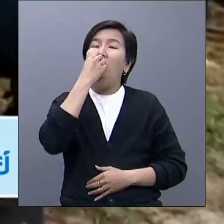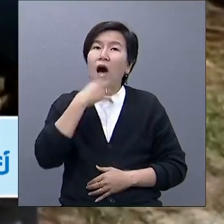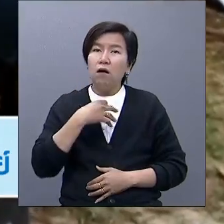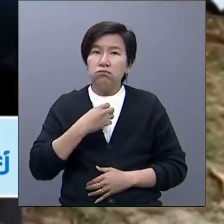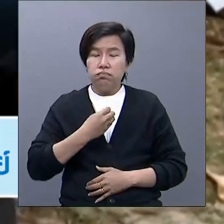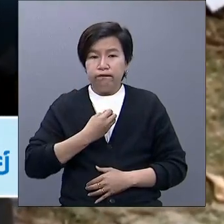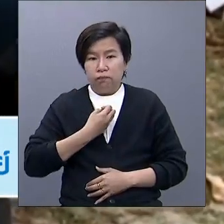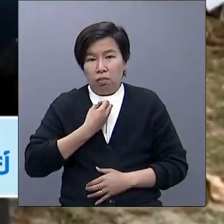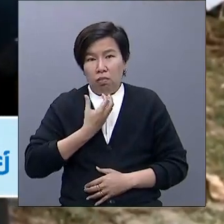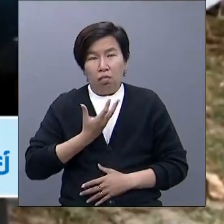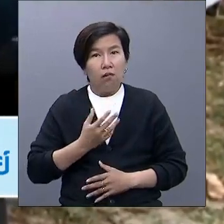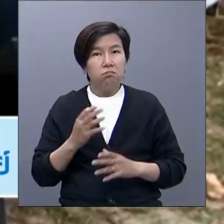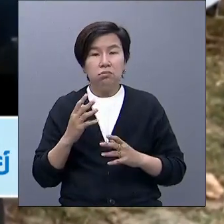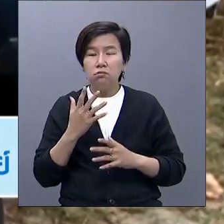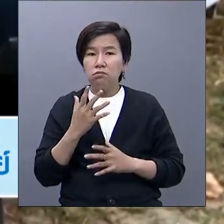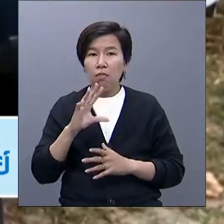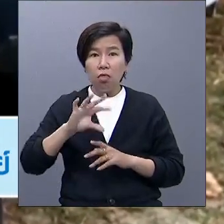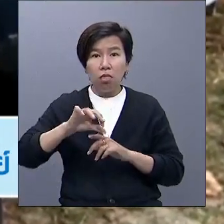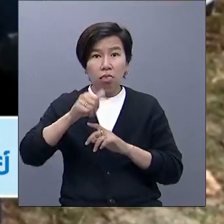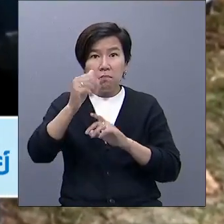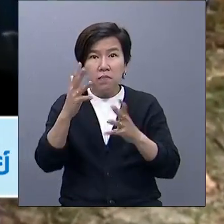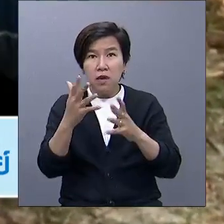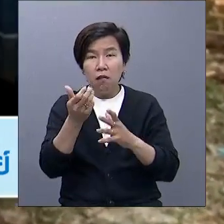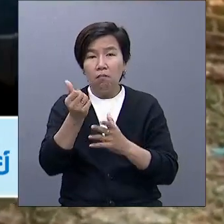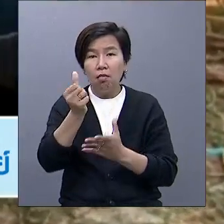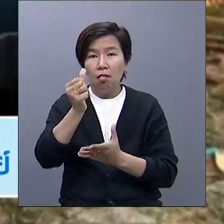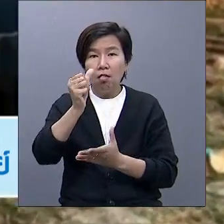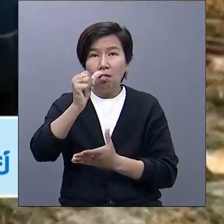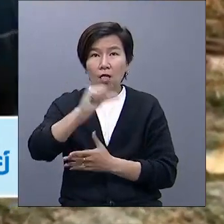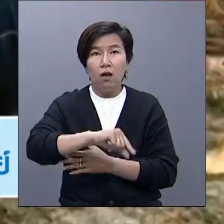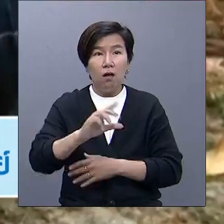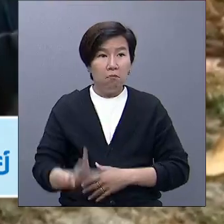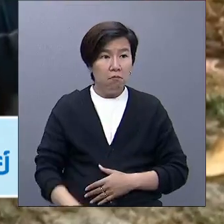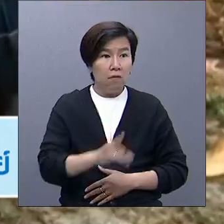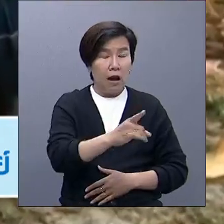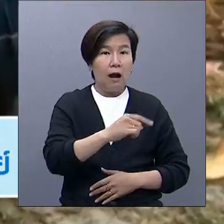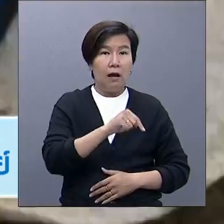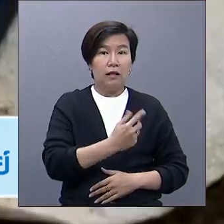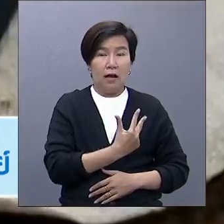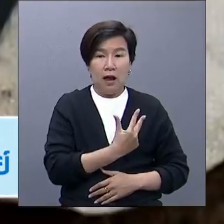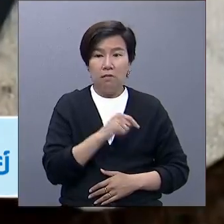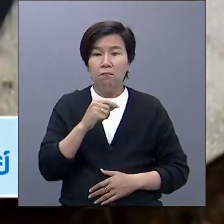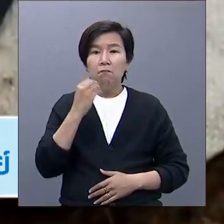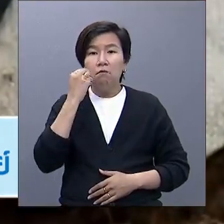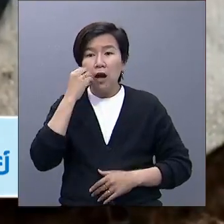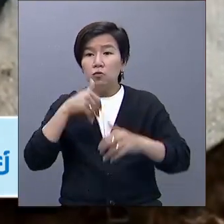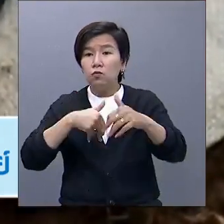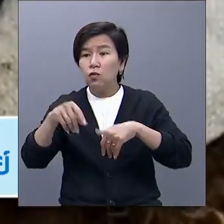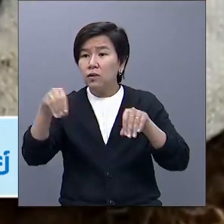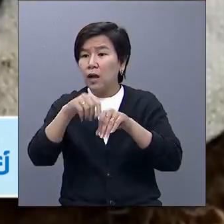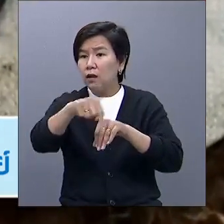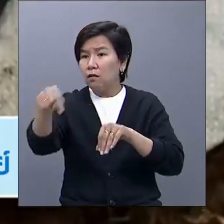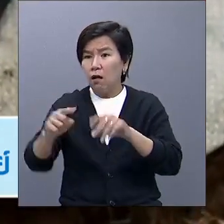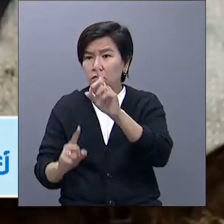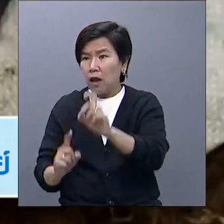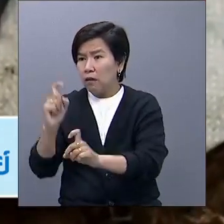escreดกกินข้าวกินน้ำลura ยัมีสุนักษของตเองแล้วกสุนักษของฉวาเศุ่ยและก็ตายลกษณะเดียวกันอีก